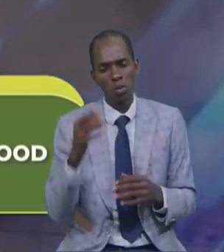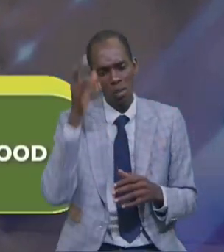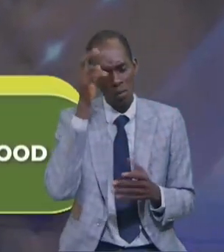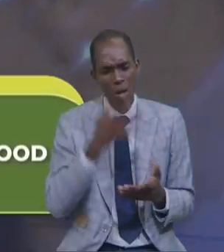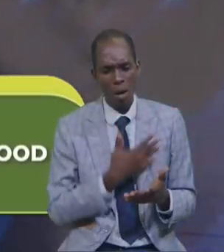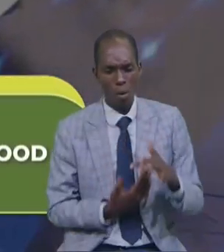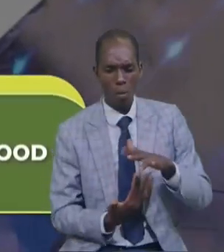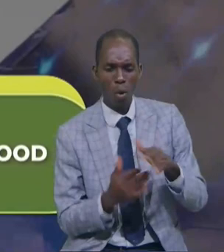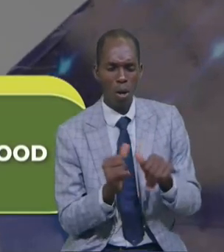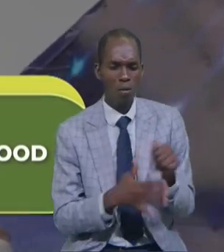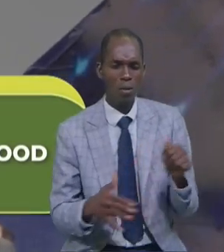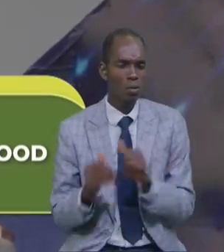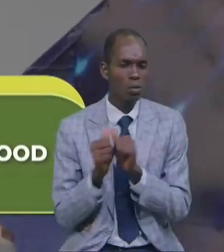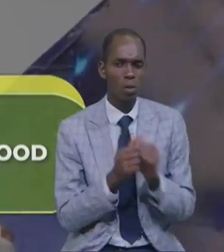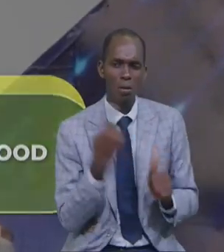salut.